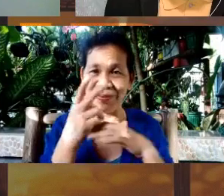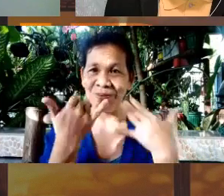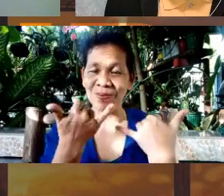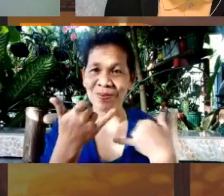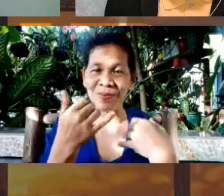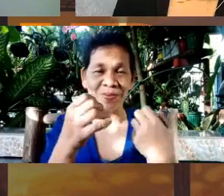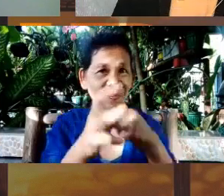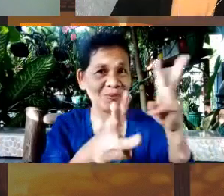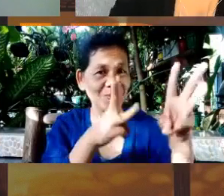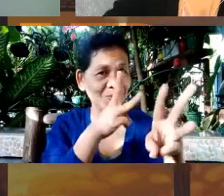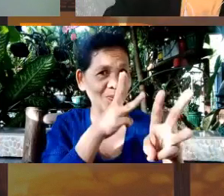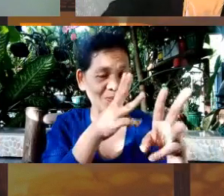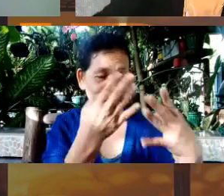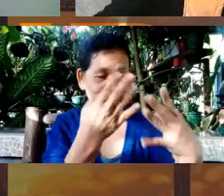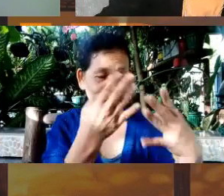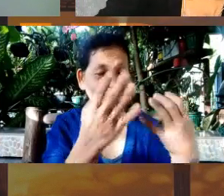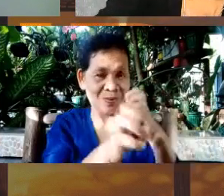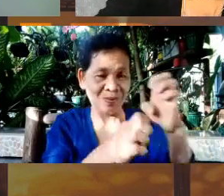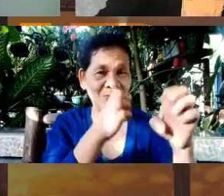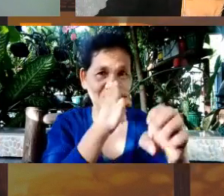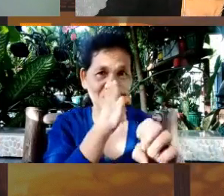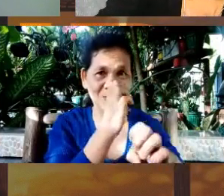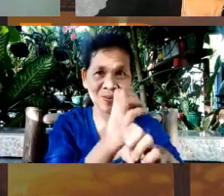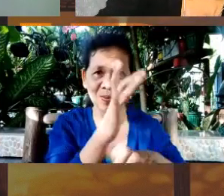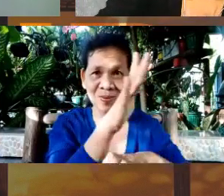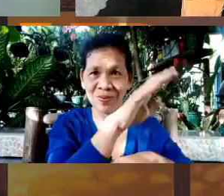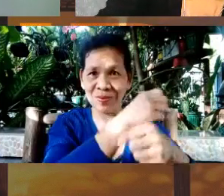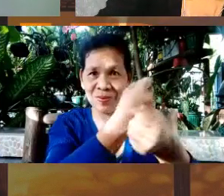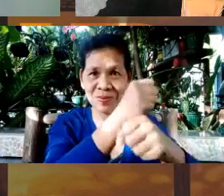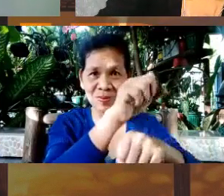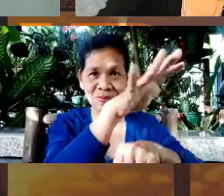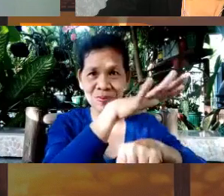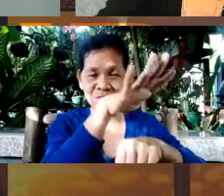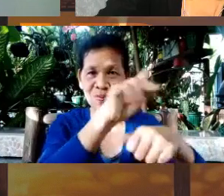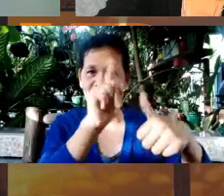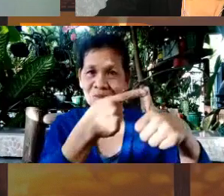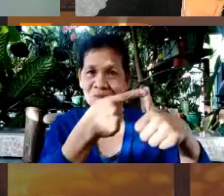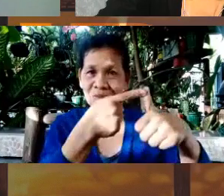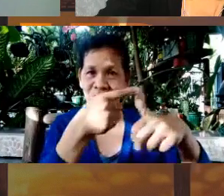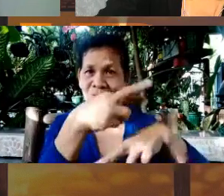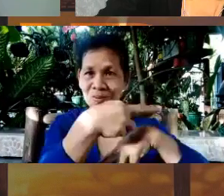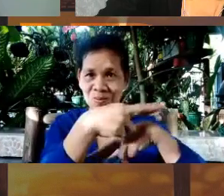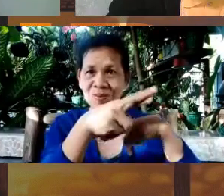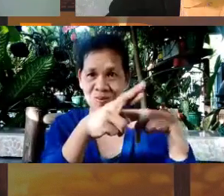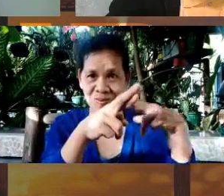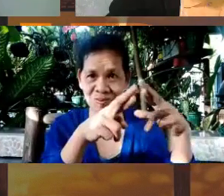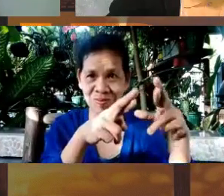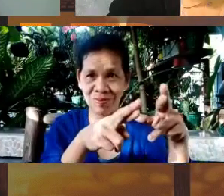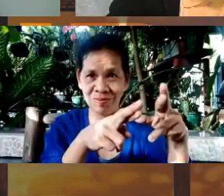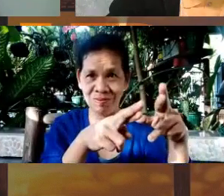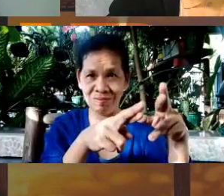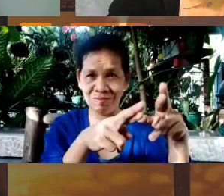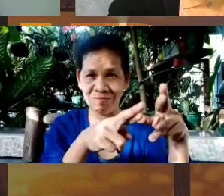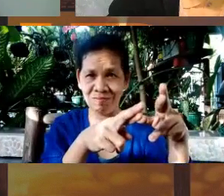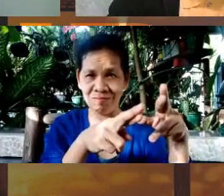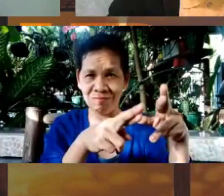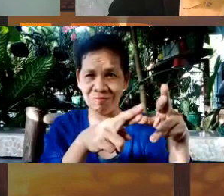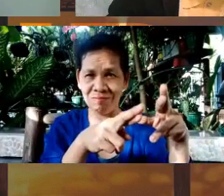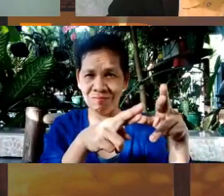sa unang apartment ay talaga pong, Pastor Porto, sa palagay ko'y parang